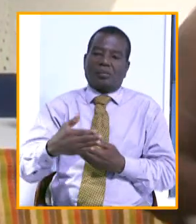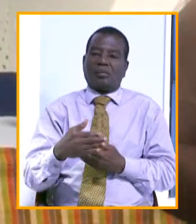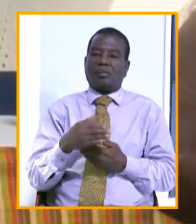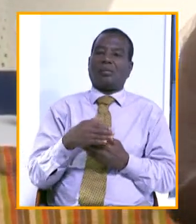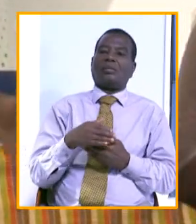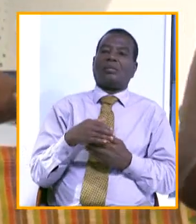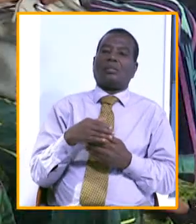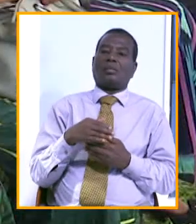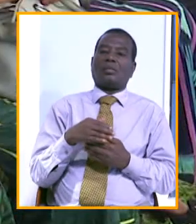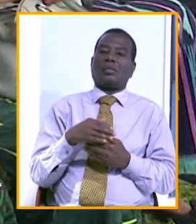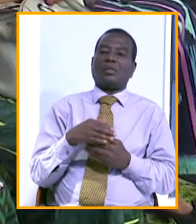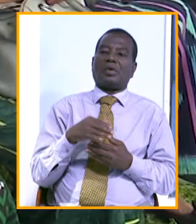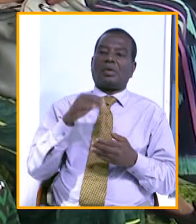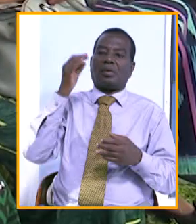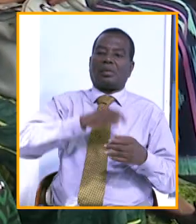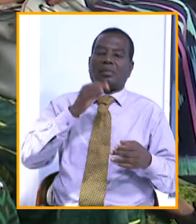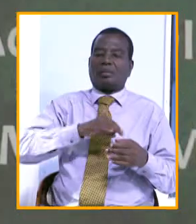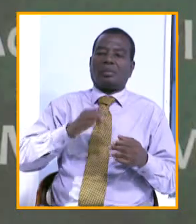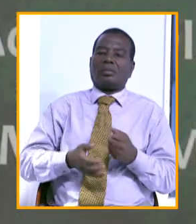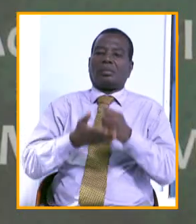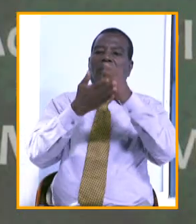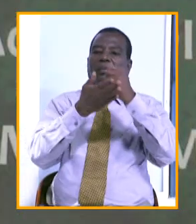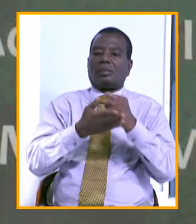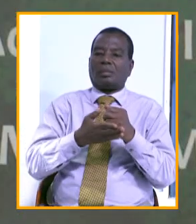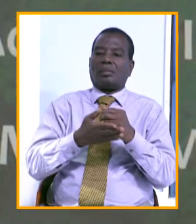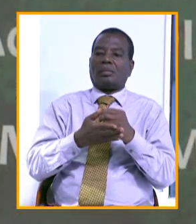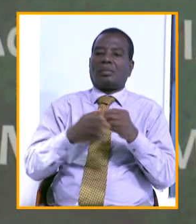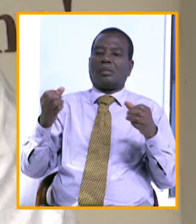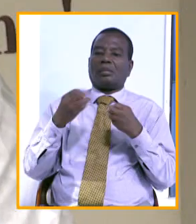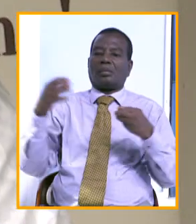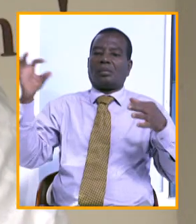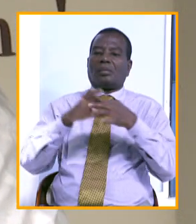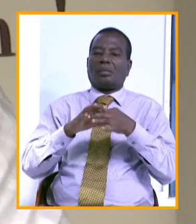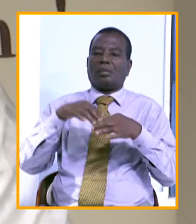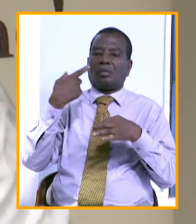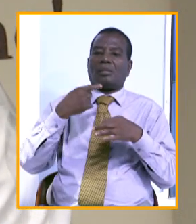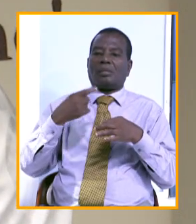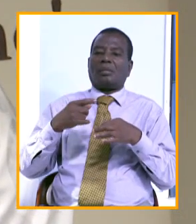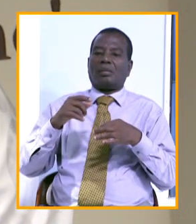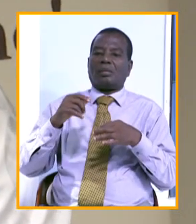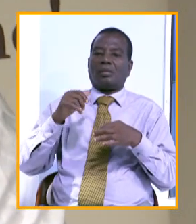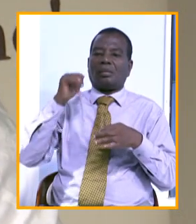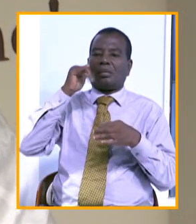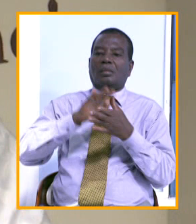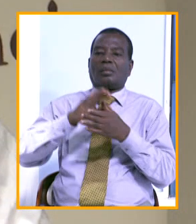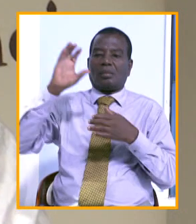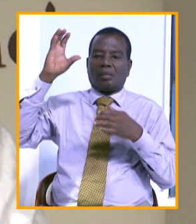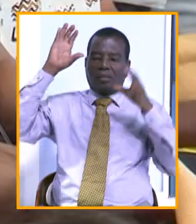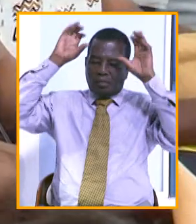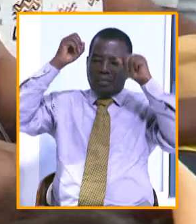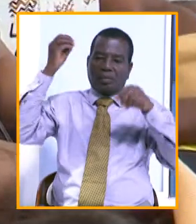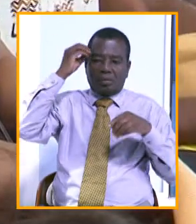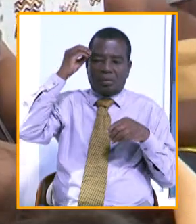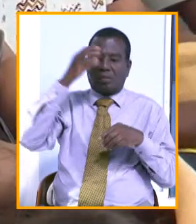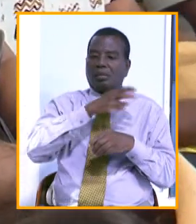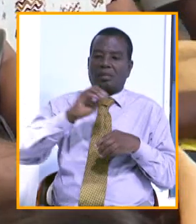édition 2022 bénéficie du soutien de plusieurs partenaires, dont la première dame Dominique Ouattara et du